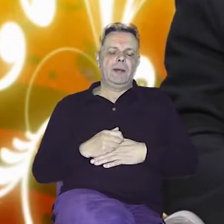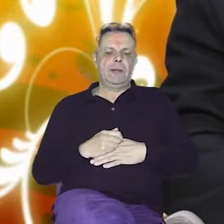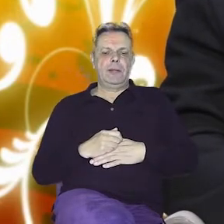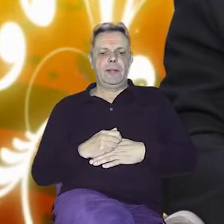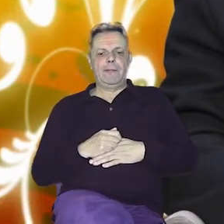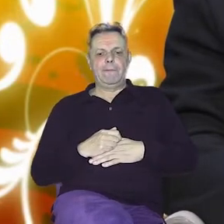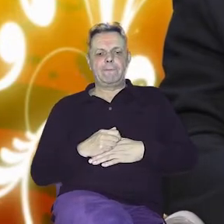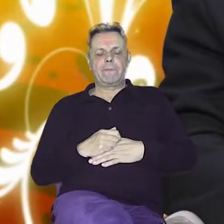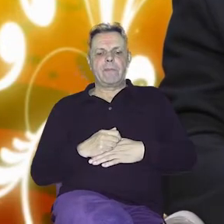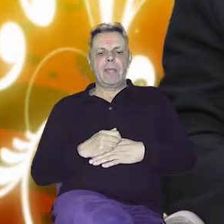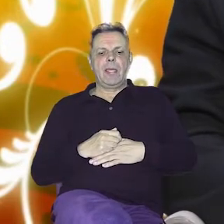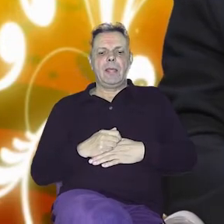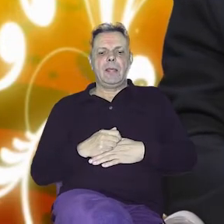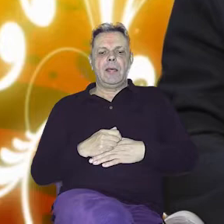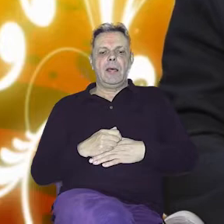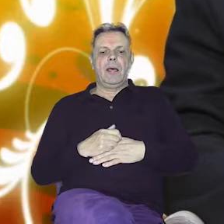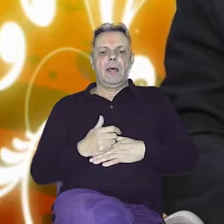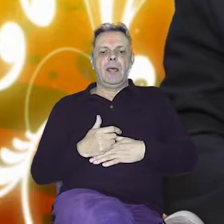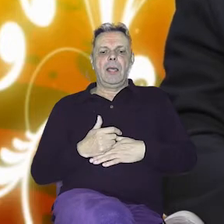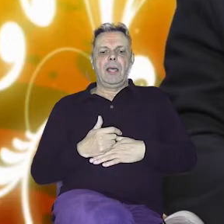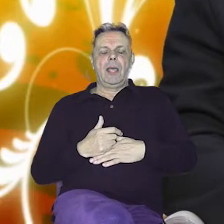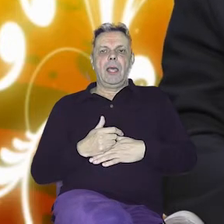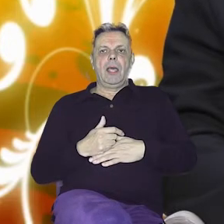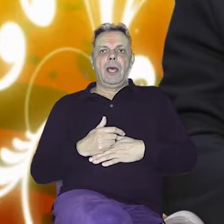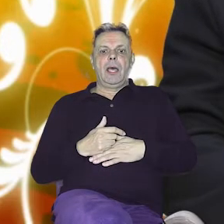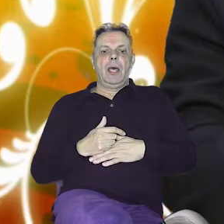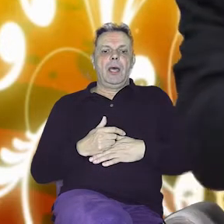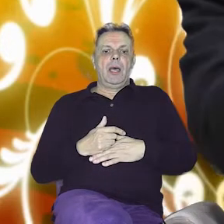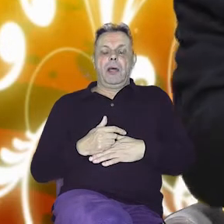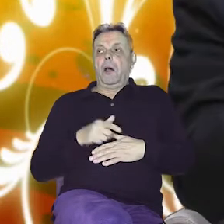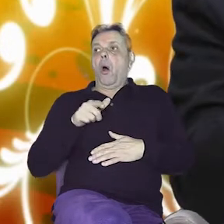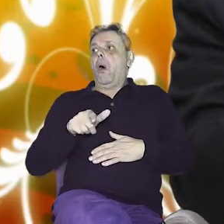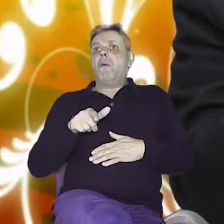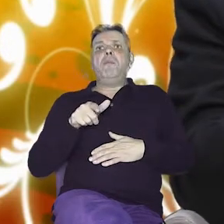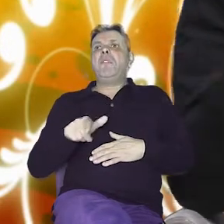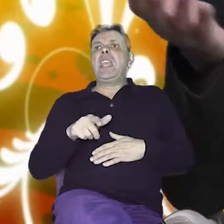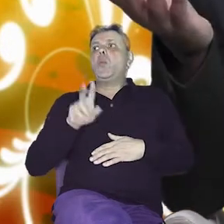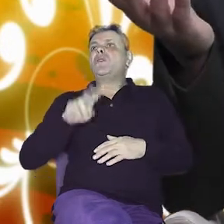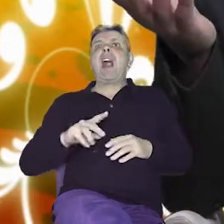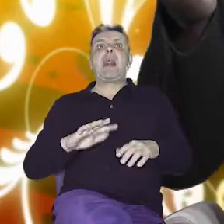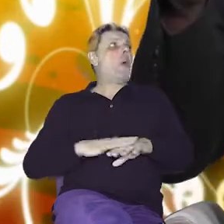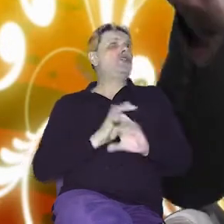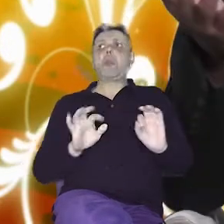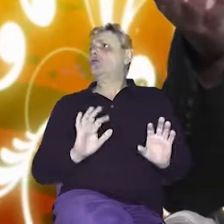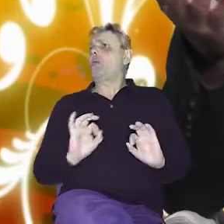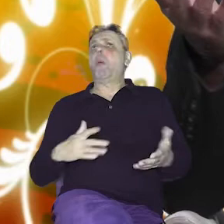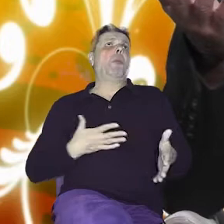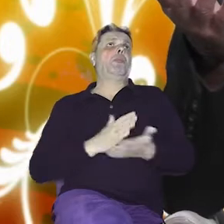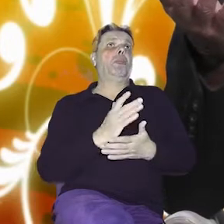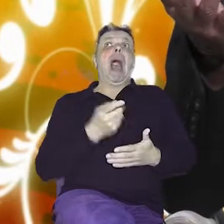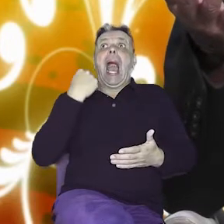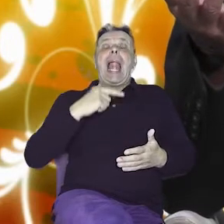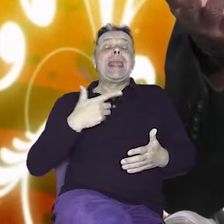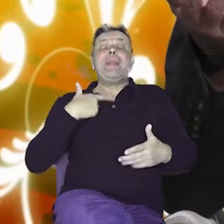motorno i autonomno, znači je senzorna polineuropatija, ne bi ona nikakvih posljedica, vi nemate osjeta. A, nema veze.